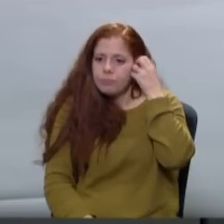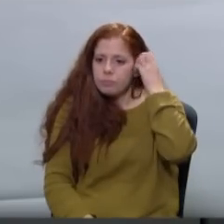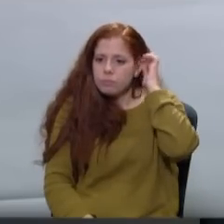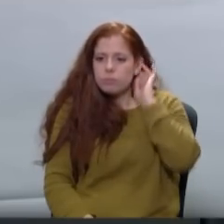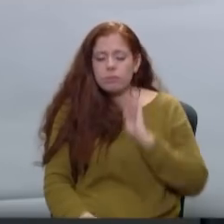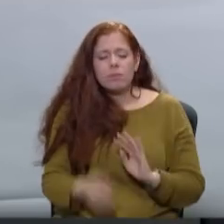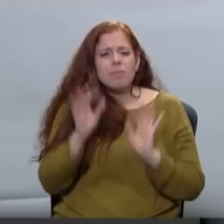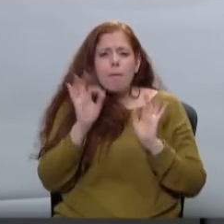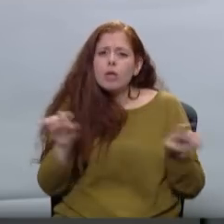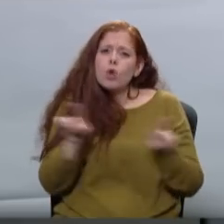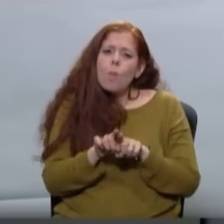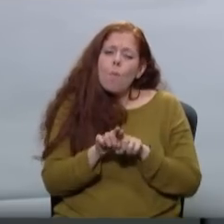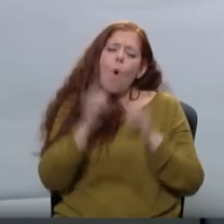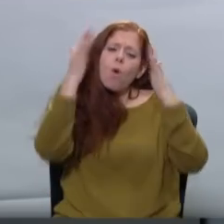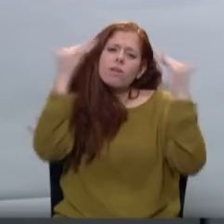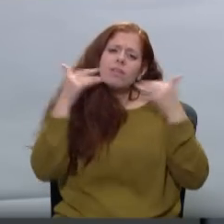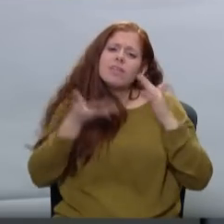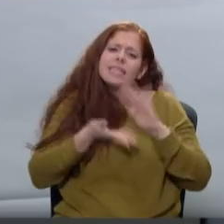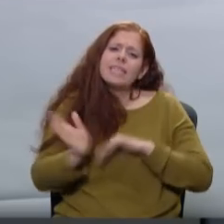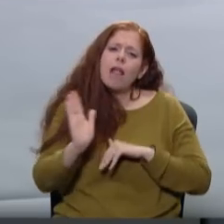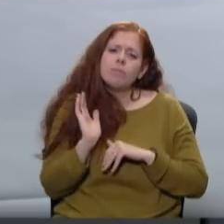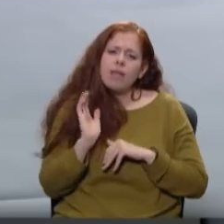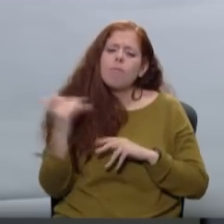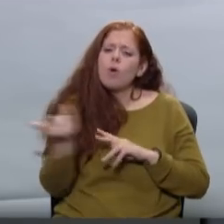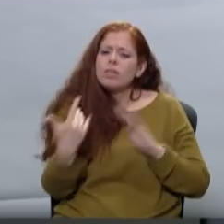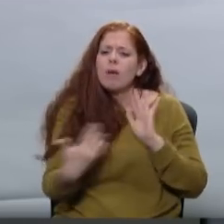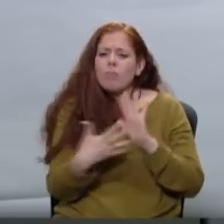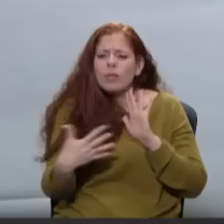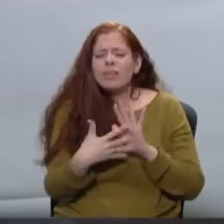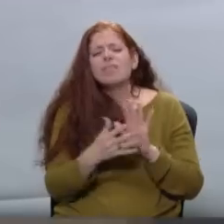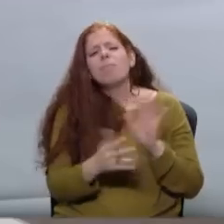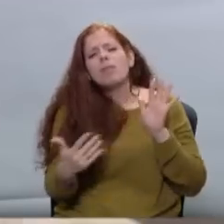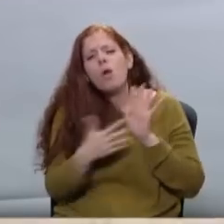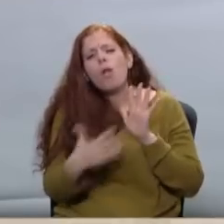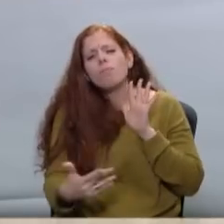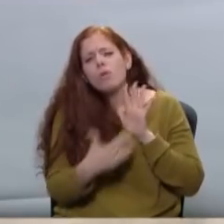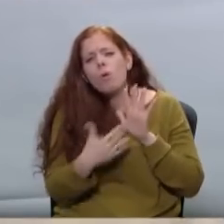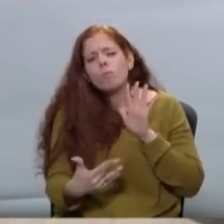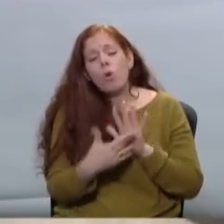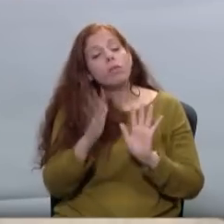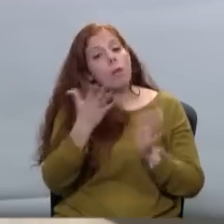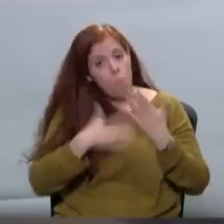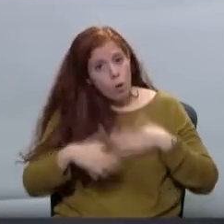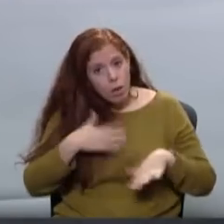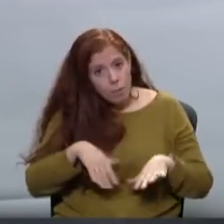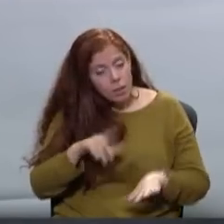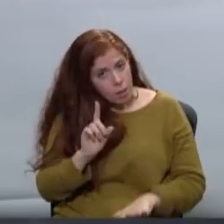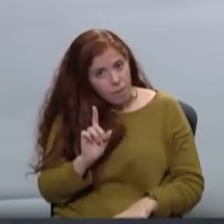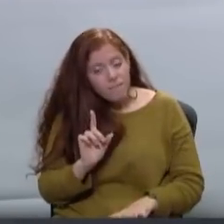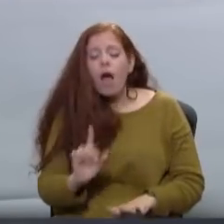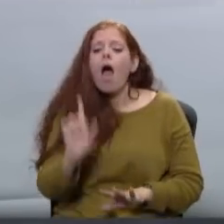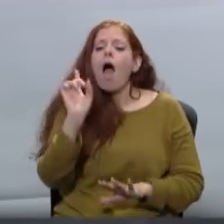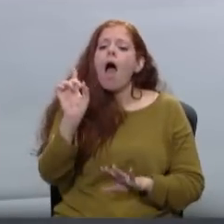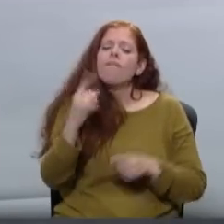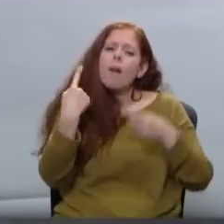מצרים, כל הזמן בודקים אין סוף של בדיקות, מאוד נחמדים דווקא, אבל מקפידים על